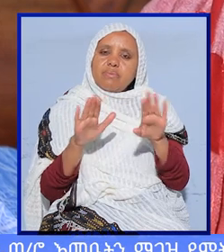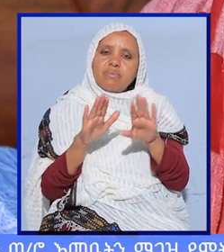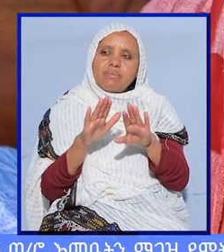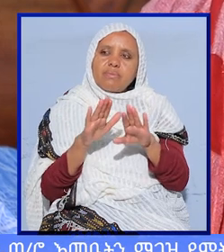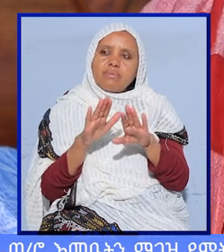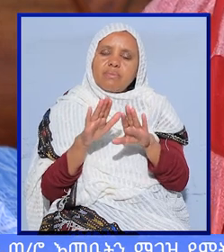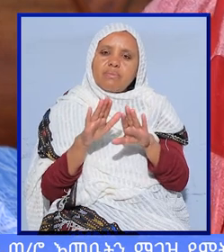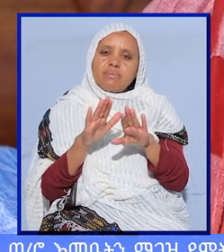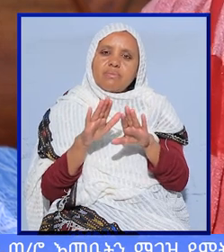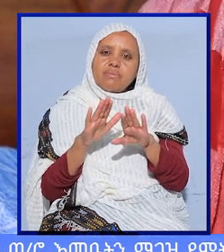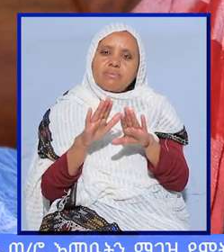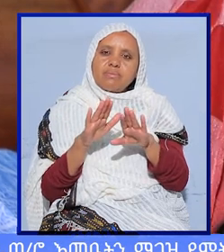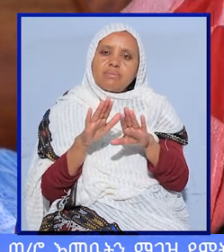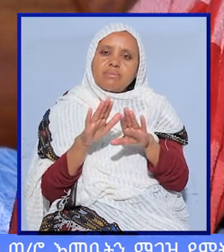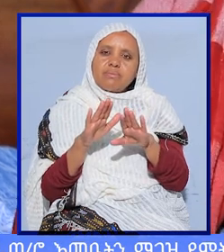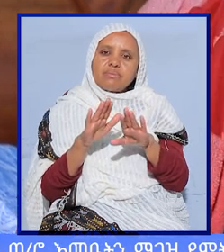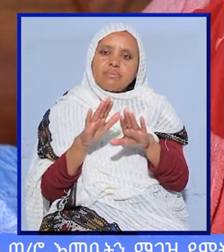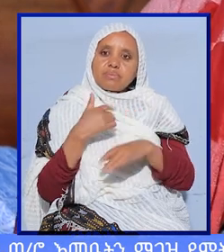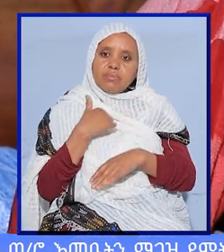የተኝ በቃ ሚተ